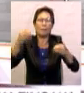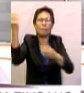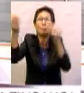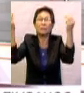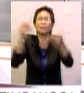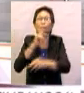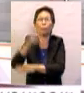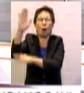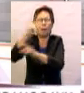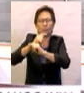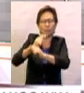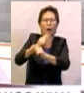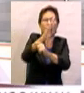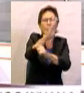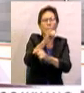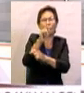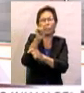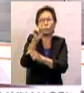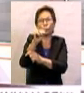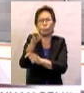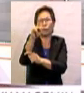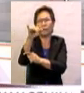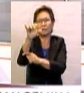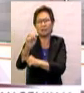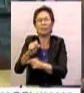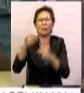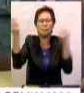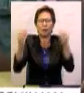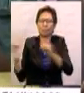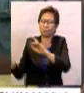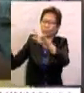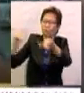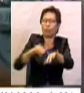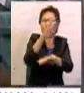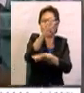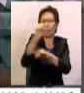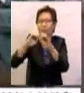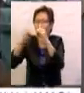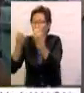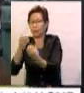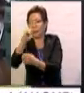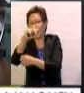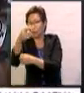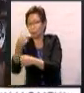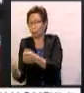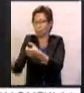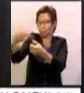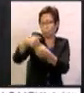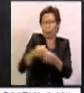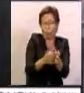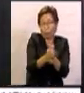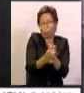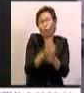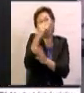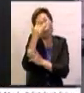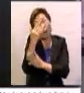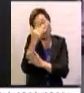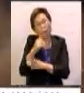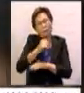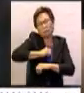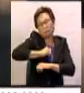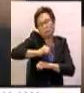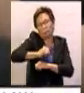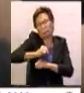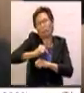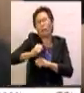sumpah mempertahankan Baitul Maqdis. Majlis yang disertai 40 organisasi bukan kerajaan NGO sebagai usaha menentang tindakan